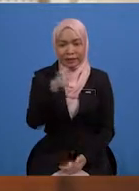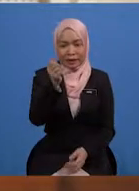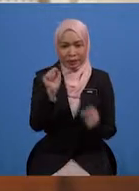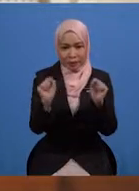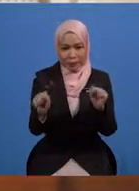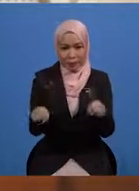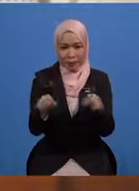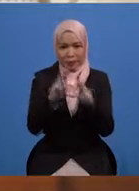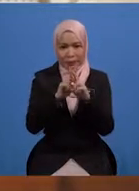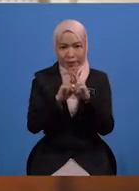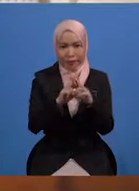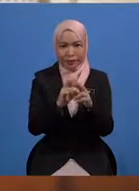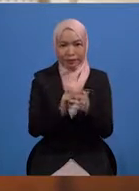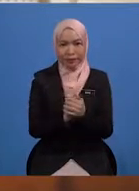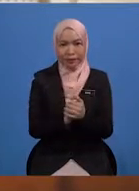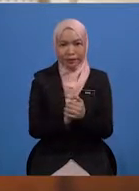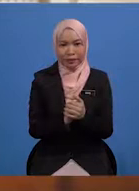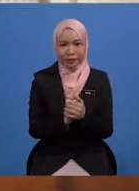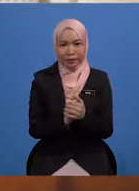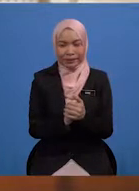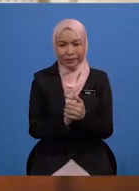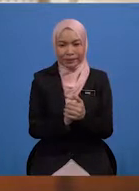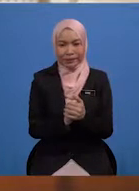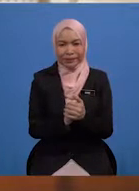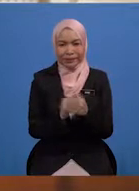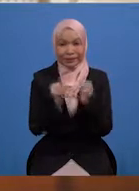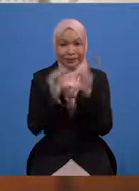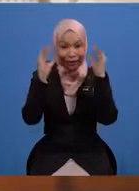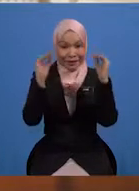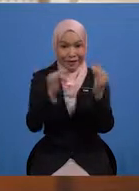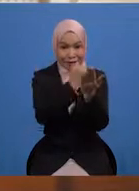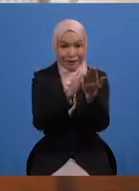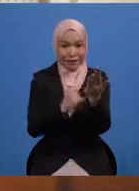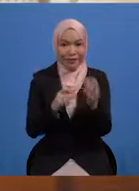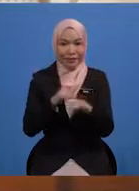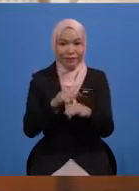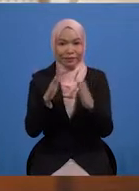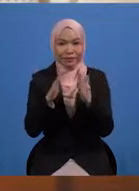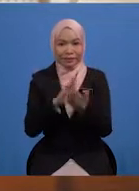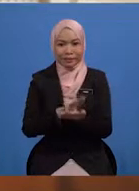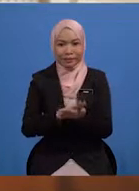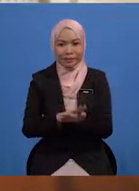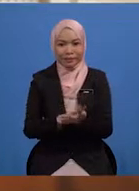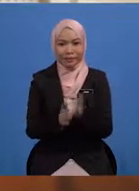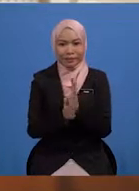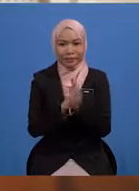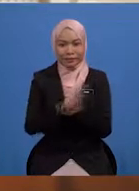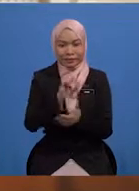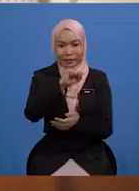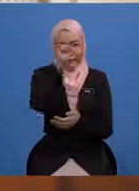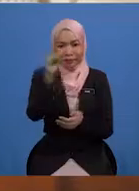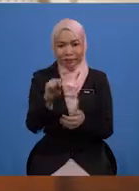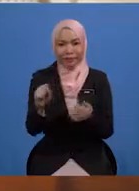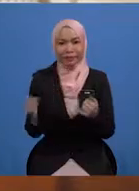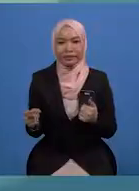boleh merujuk jawapan dengan guru seni visual kamu di sekolah masing-masing. Jadi,